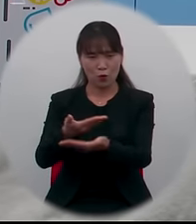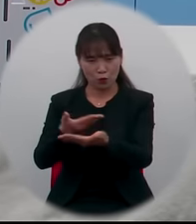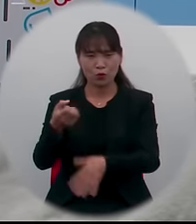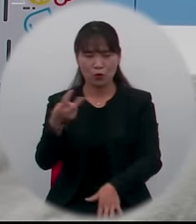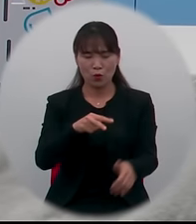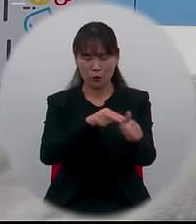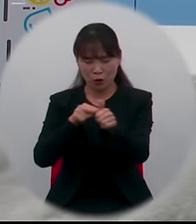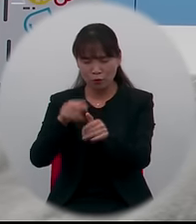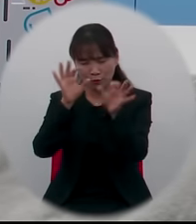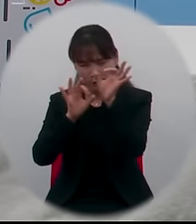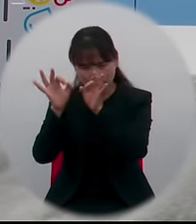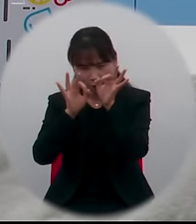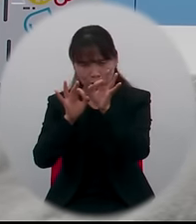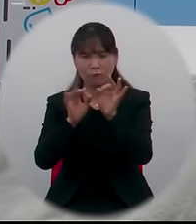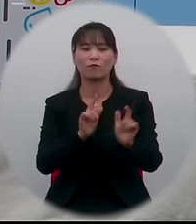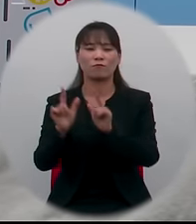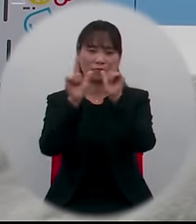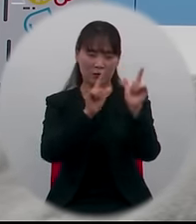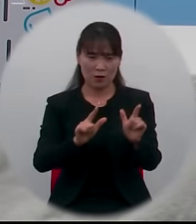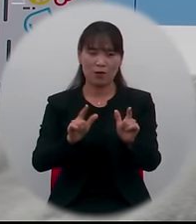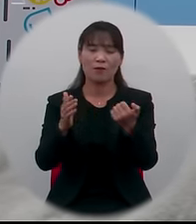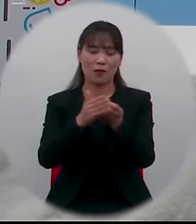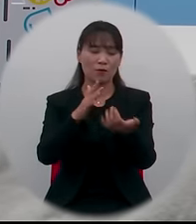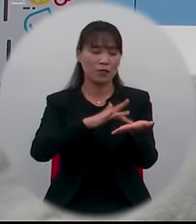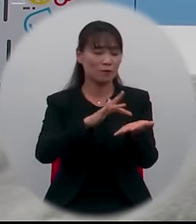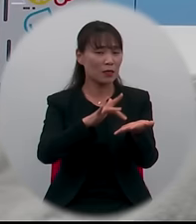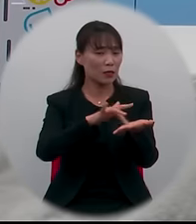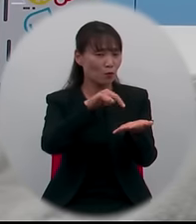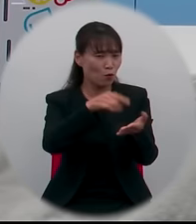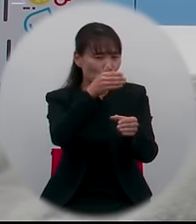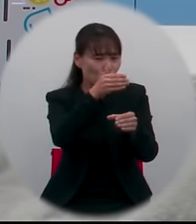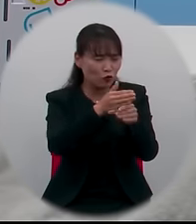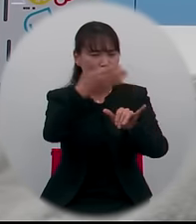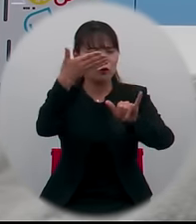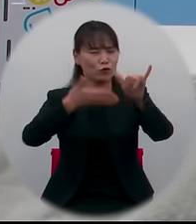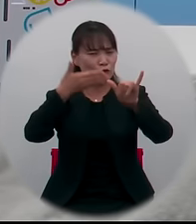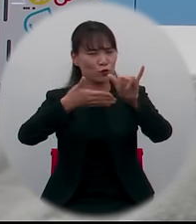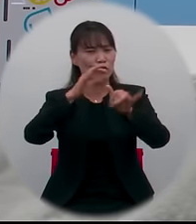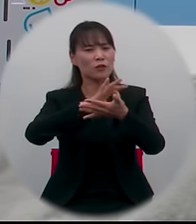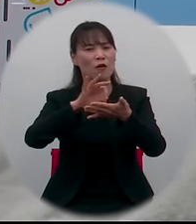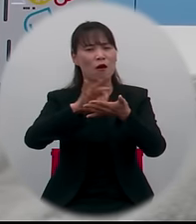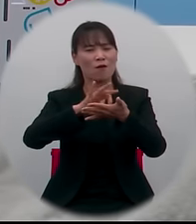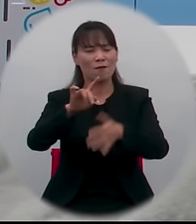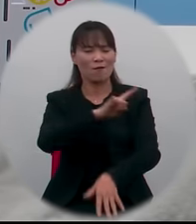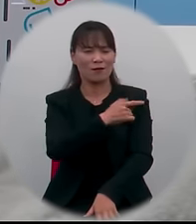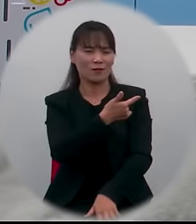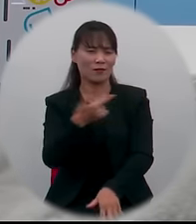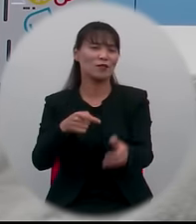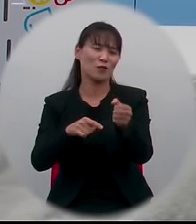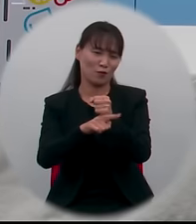아 친구들하고 정보를 공유를 하고 그리고 정보를 검색하고 살아갑니다 그러니 스마트폰 중에서